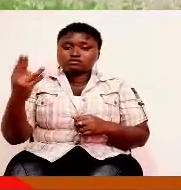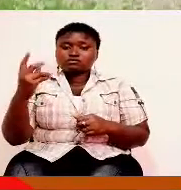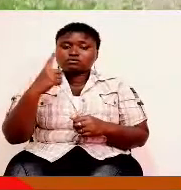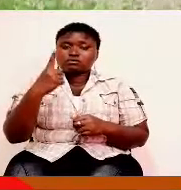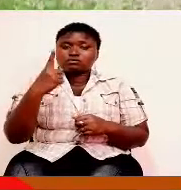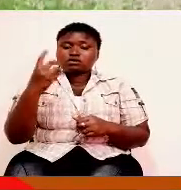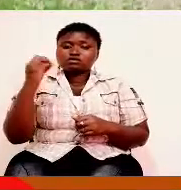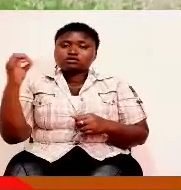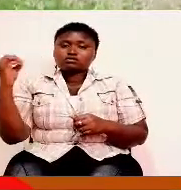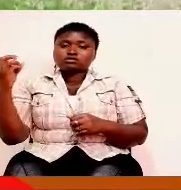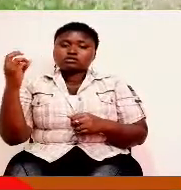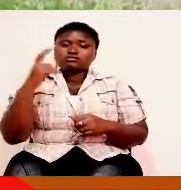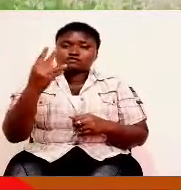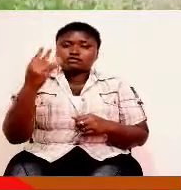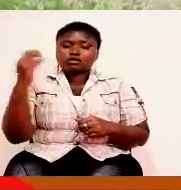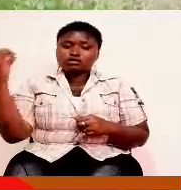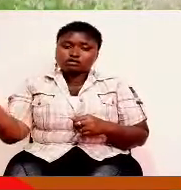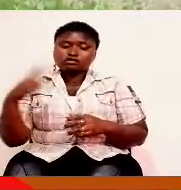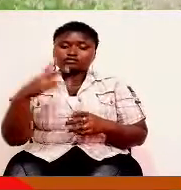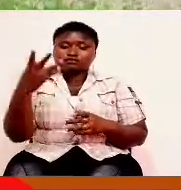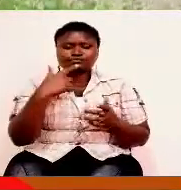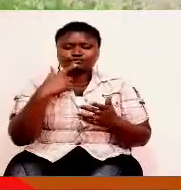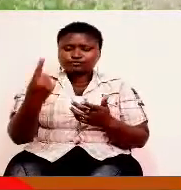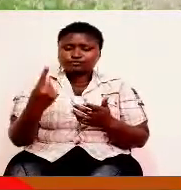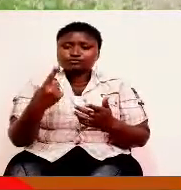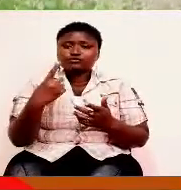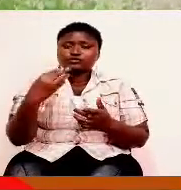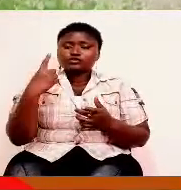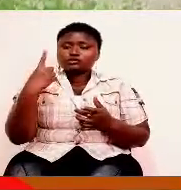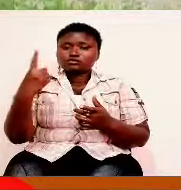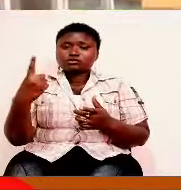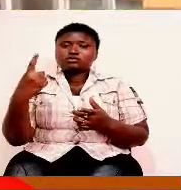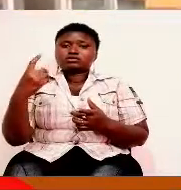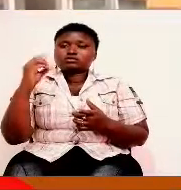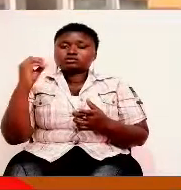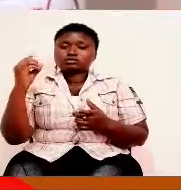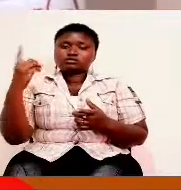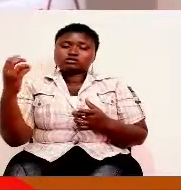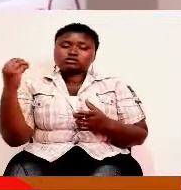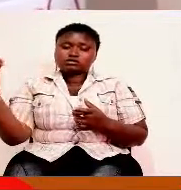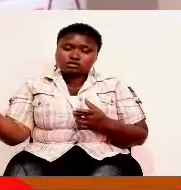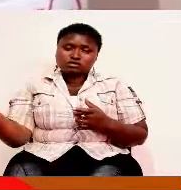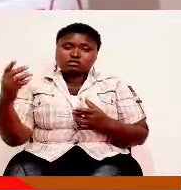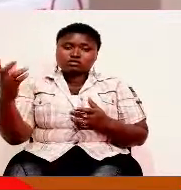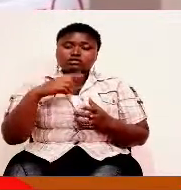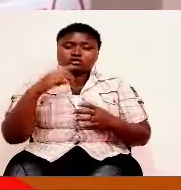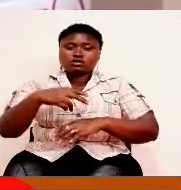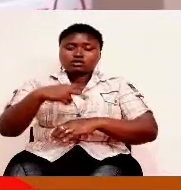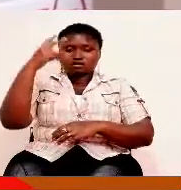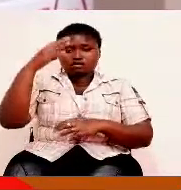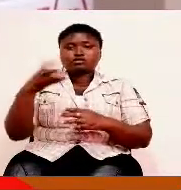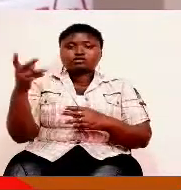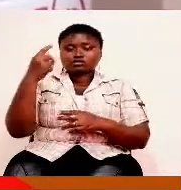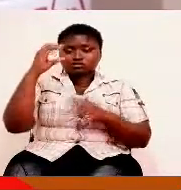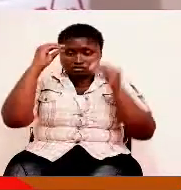magana manana no kuma twathondeka riu ikinyite ngiri na igana kwoguo ni kuonania cukuru ni uracoka. Mwarimu munene wa thukuru uyu